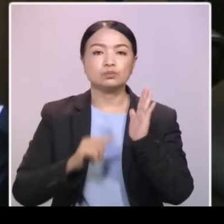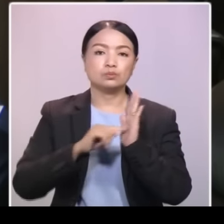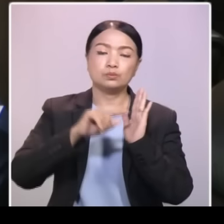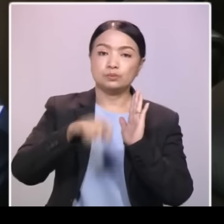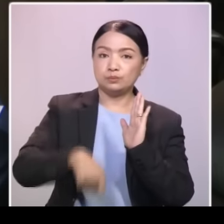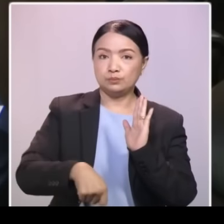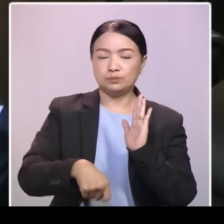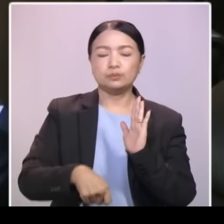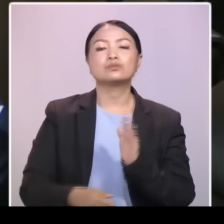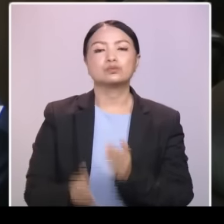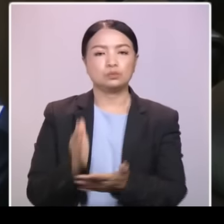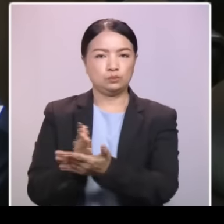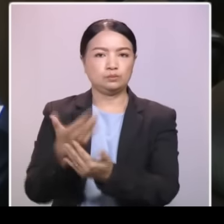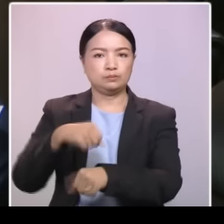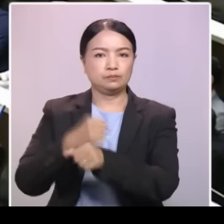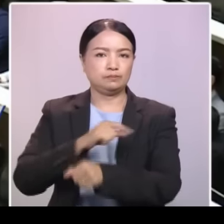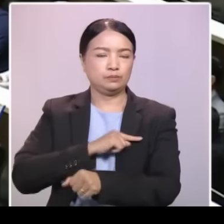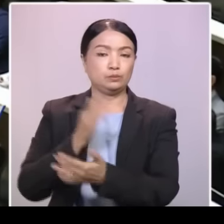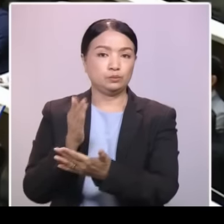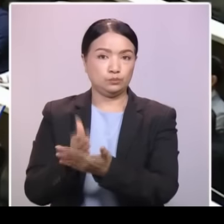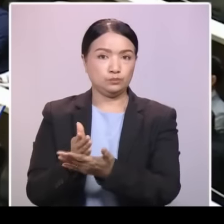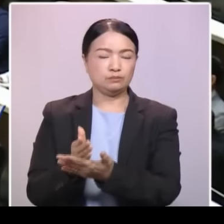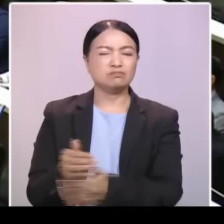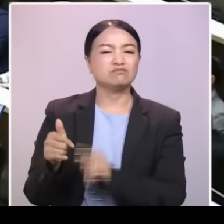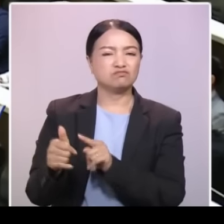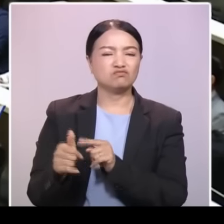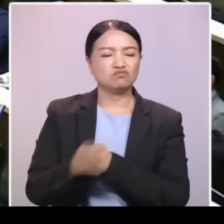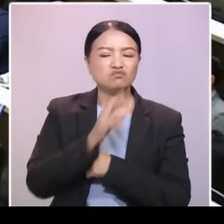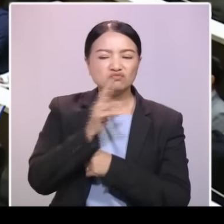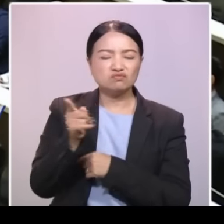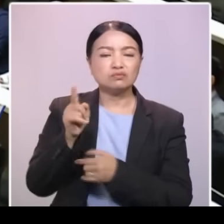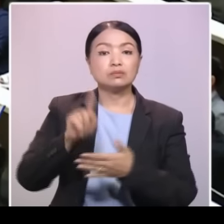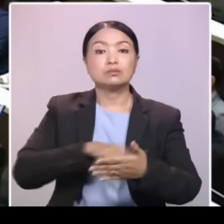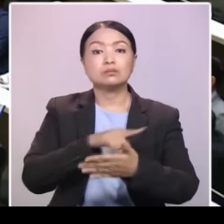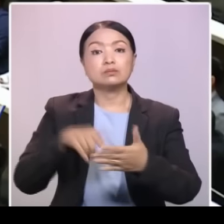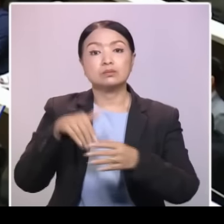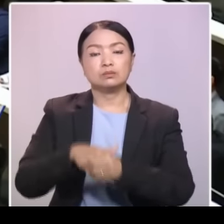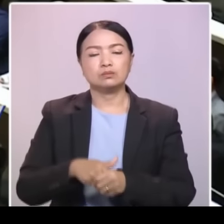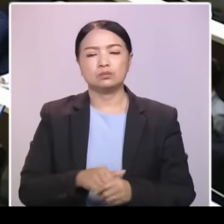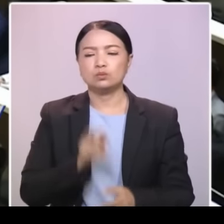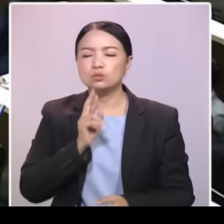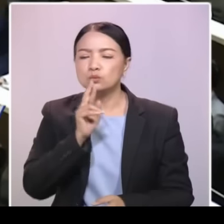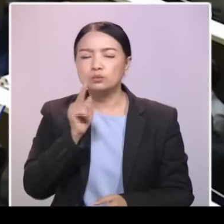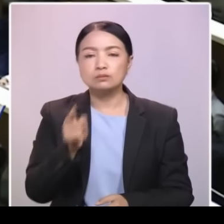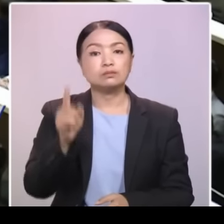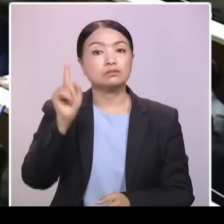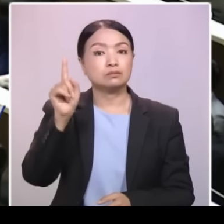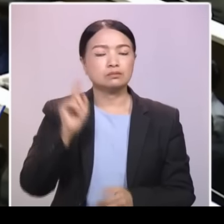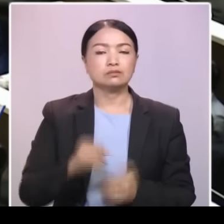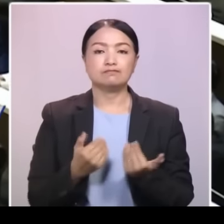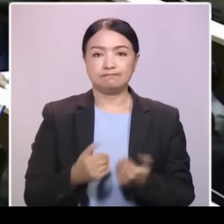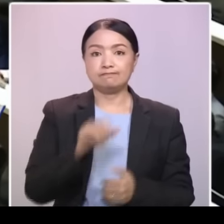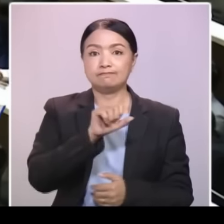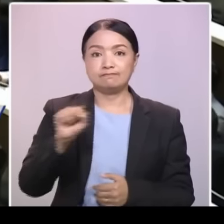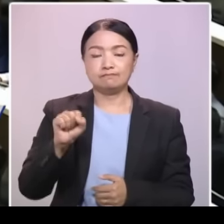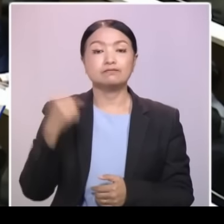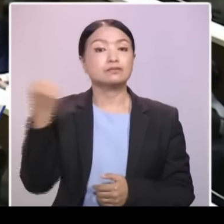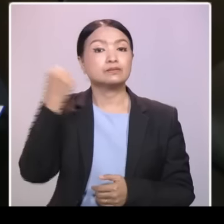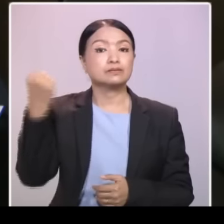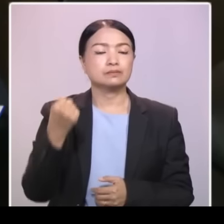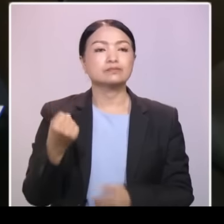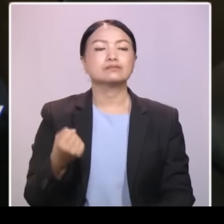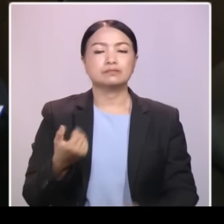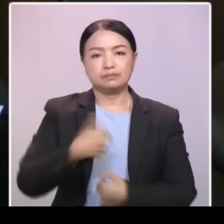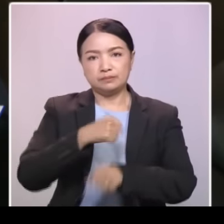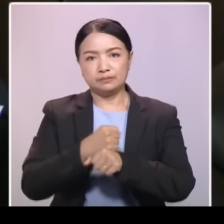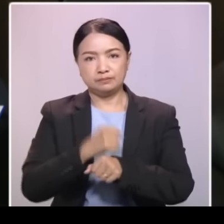ค่ะที่ต้องหยุดปฏิบัติหน้าที่เพราะมีเรื่องร้องเรียนผลการเลือกตั้ง1คนทำให้ขณะนี้มีสสในสภานั้นสาม